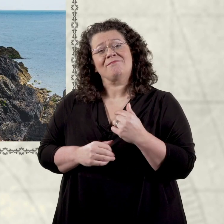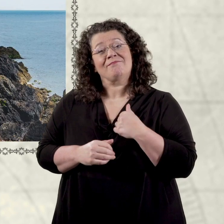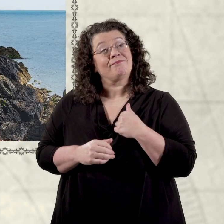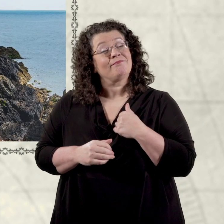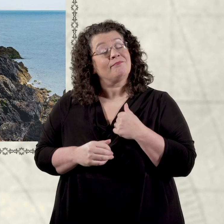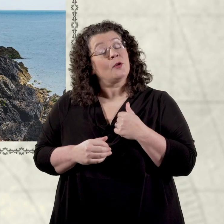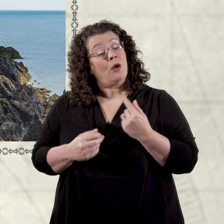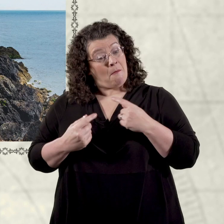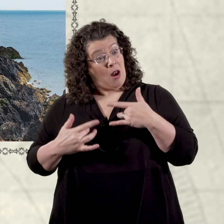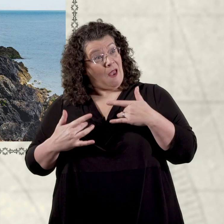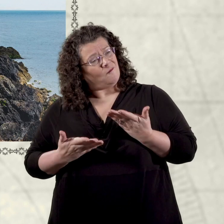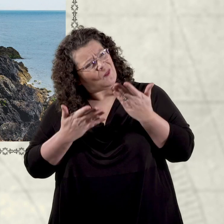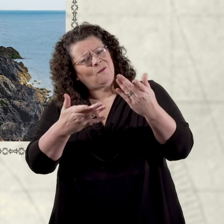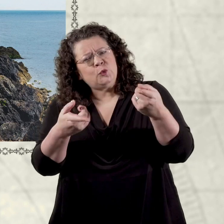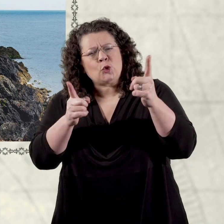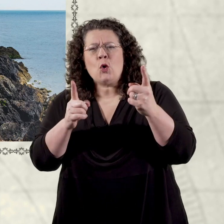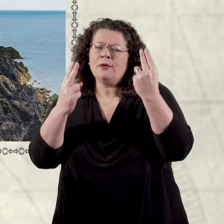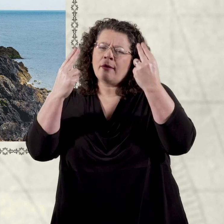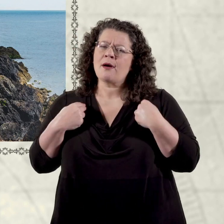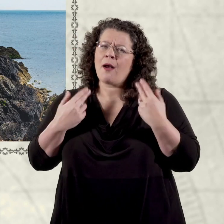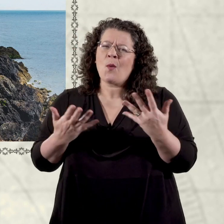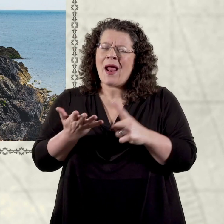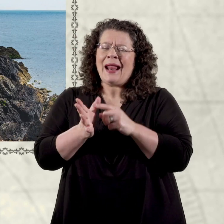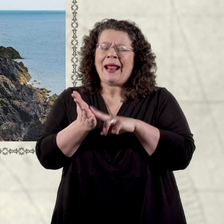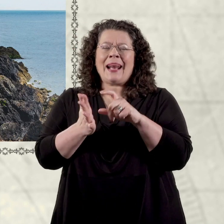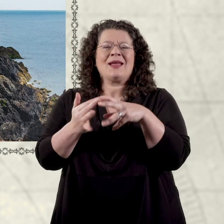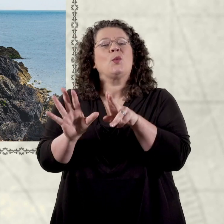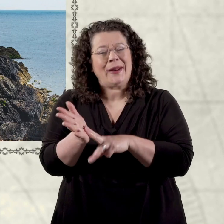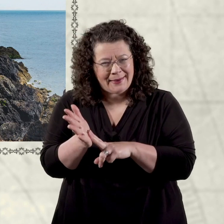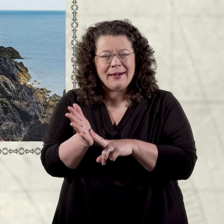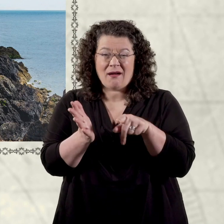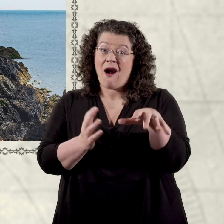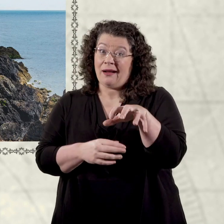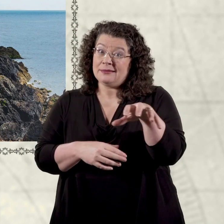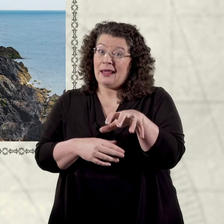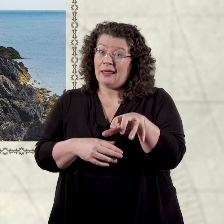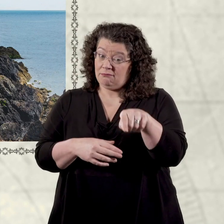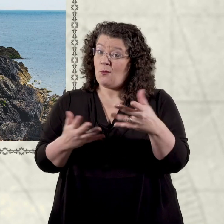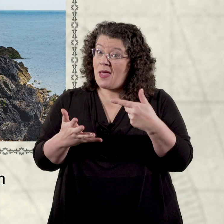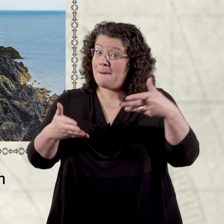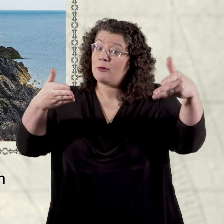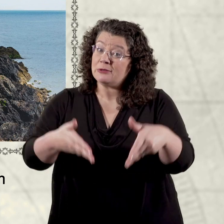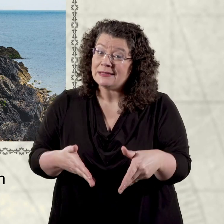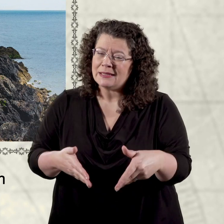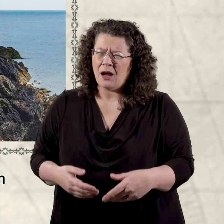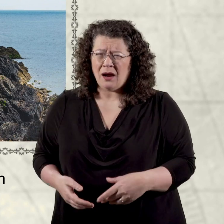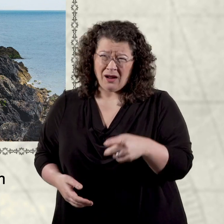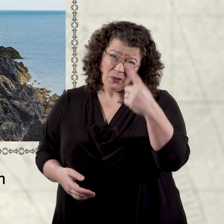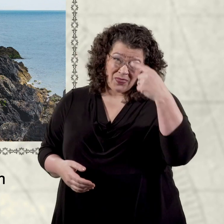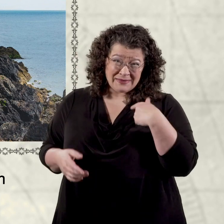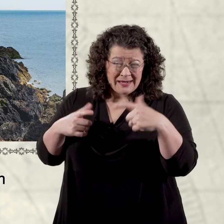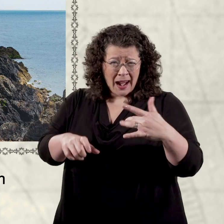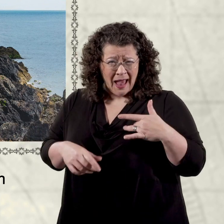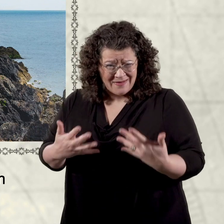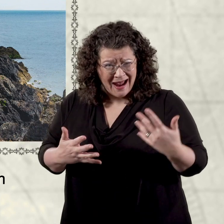eglwys a byw fel lleian yn Llanddwyn Sir Fôn. A fanno hefyd wedi cael yngladdu. O dewch laen, doeddech